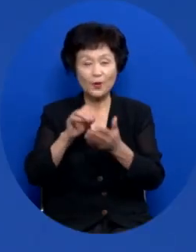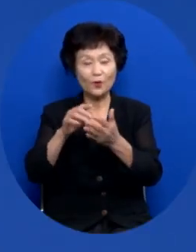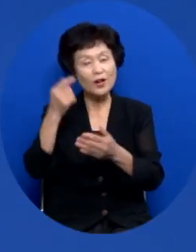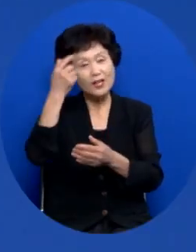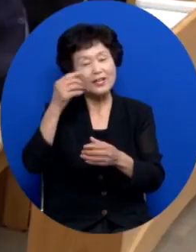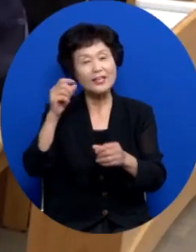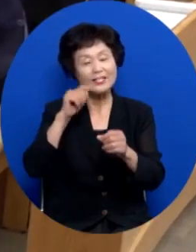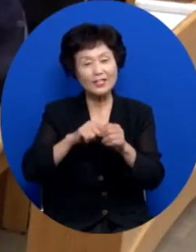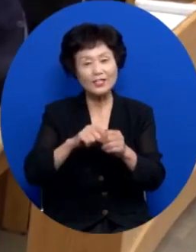시간을 가졌습니다